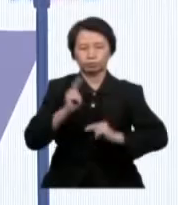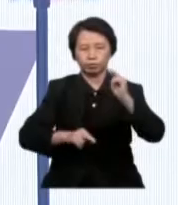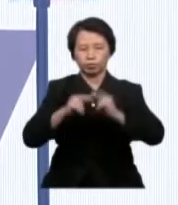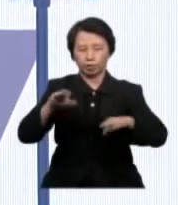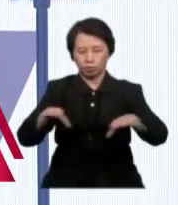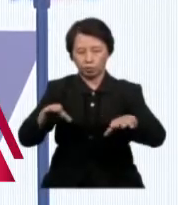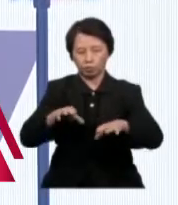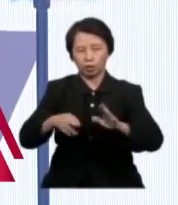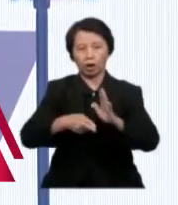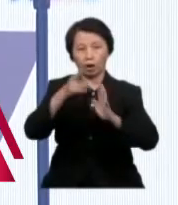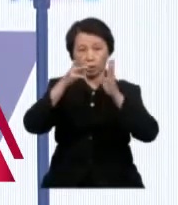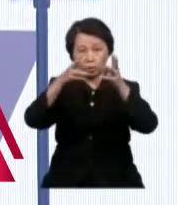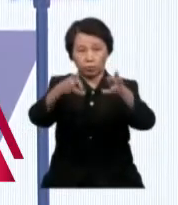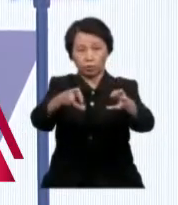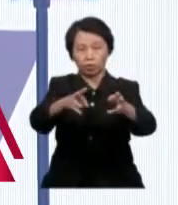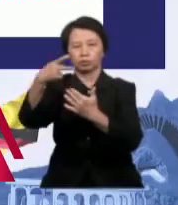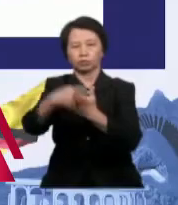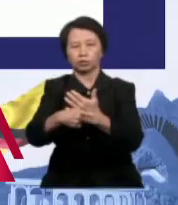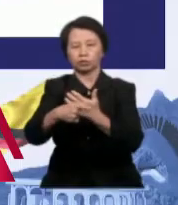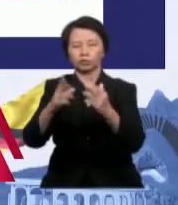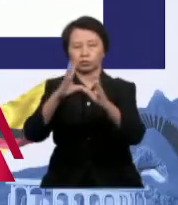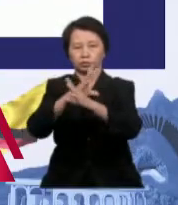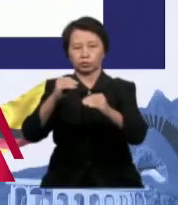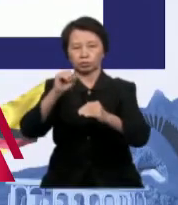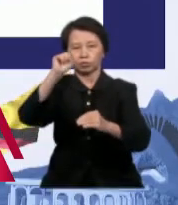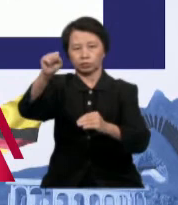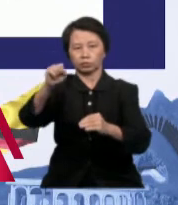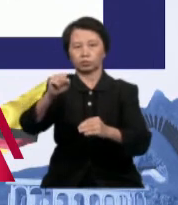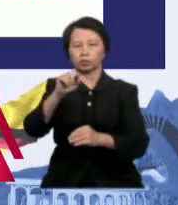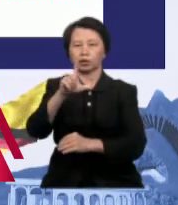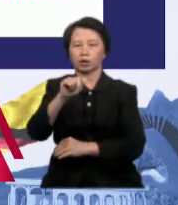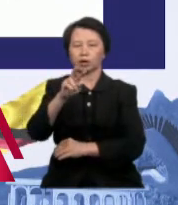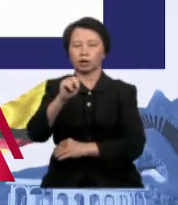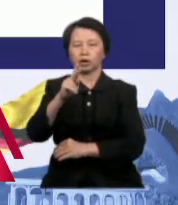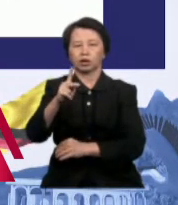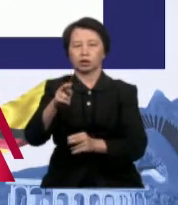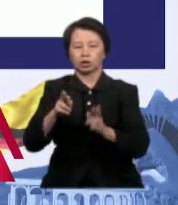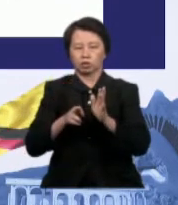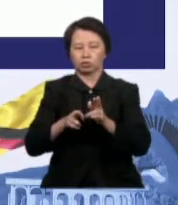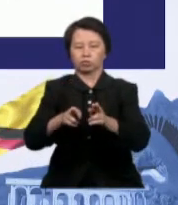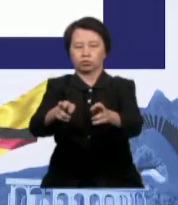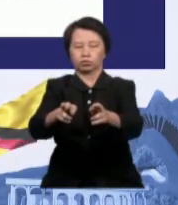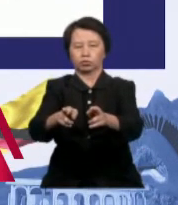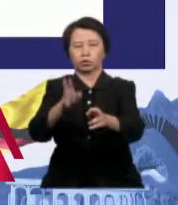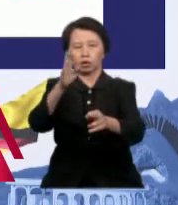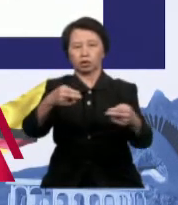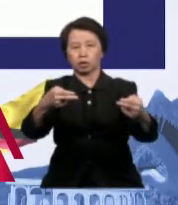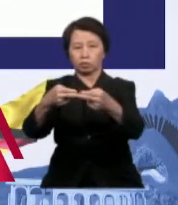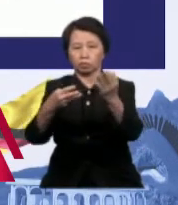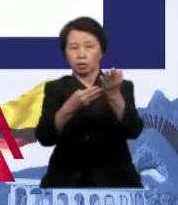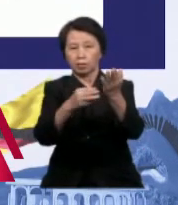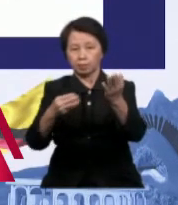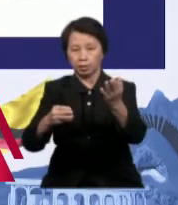fasa kedua projek Sarawak Sabah Link Road yang akan menghubungkan Miri